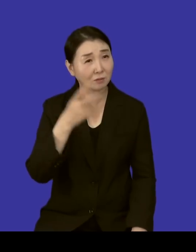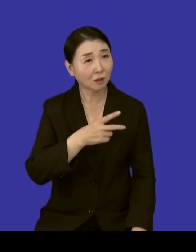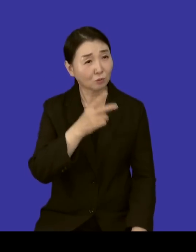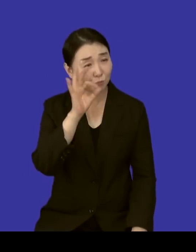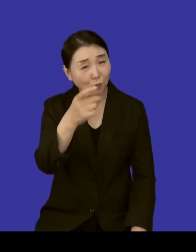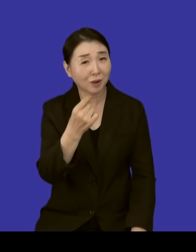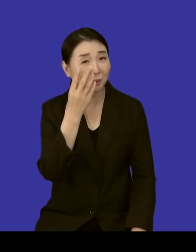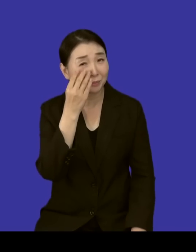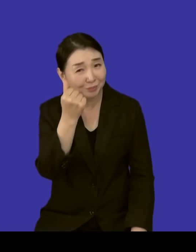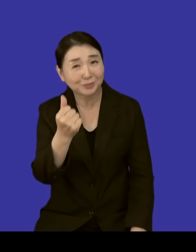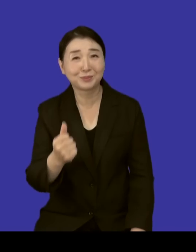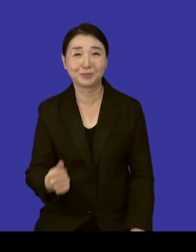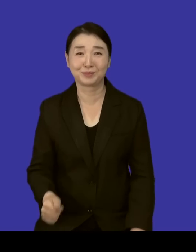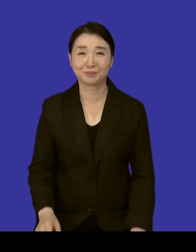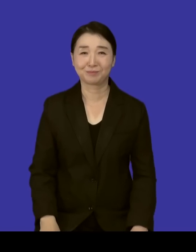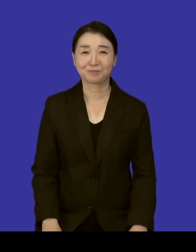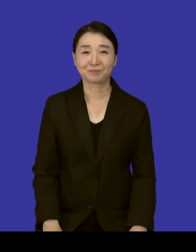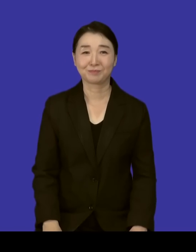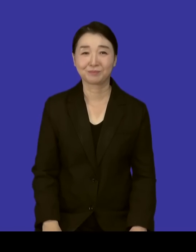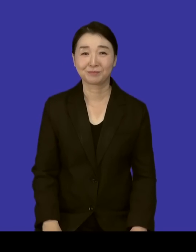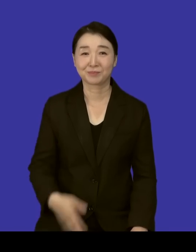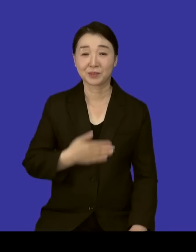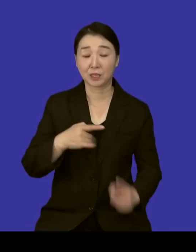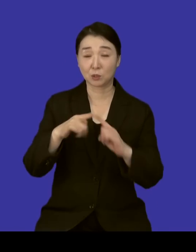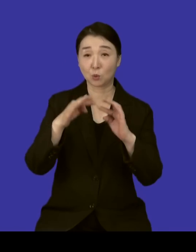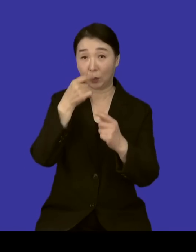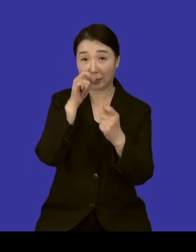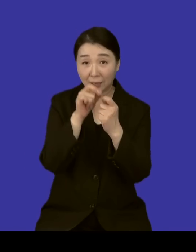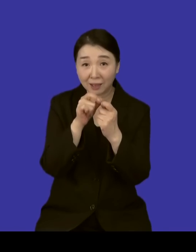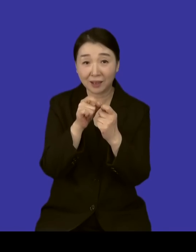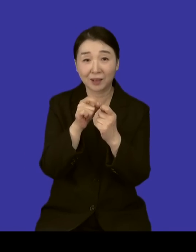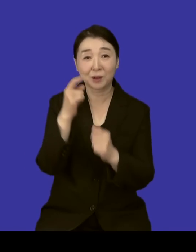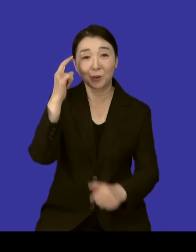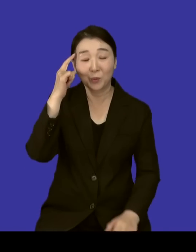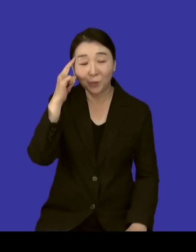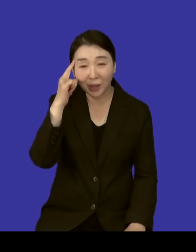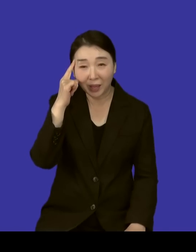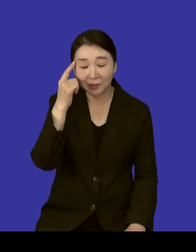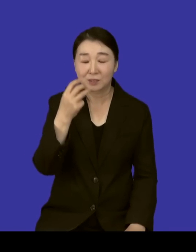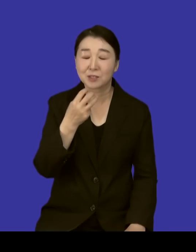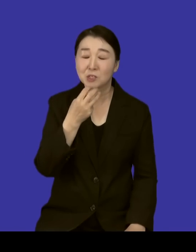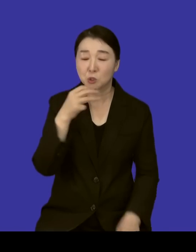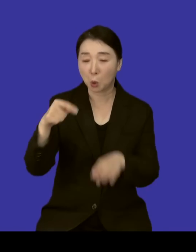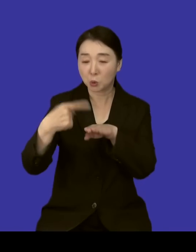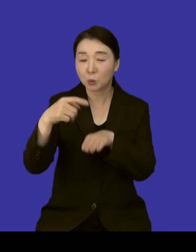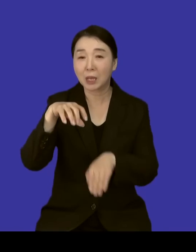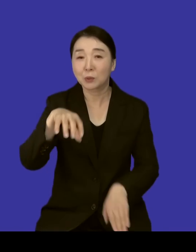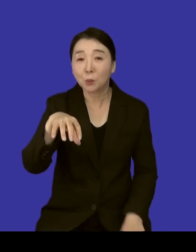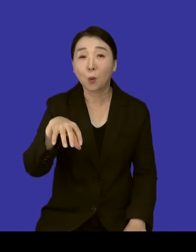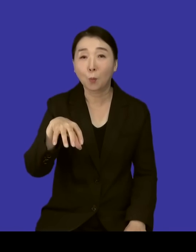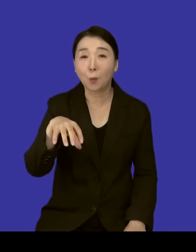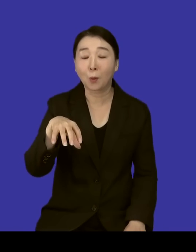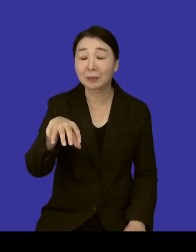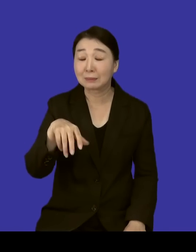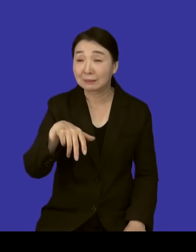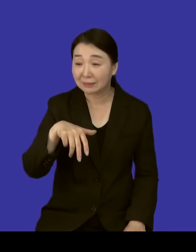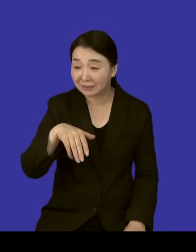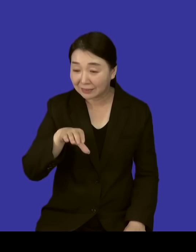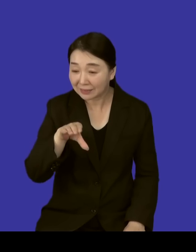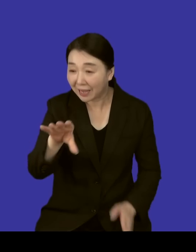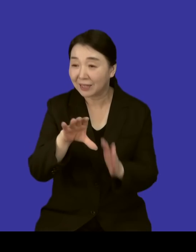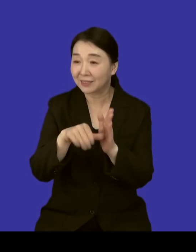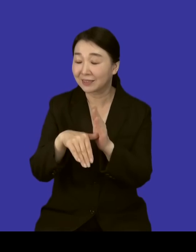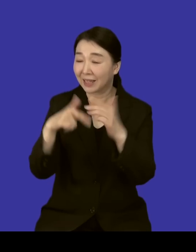저는 많이 뵌 것 같고. 친근해요. 친근하죠. 네네. 네. 저는 교회가 제일 친근해요. 그죠. 네, 서울 톨게이트 나오면 항상 집에서 가요. 그러면 우리가 지방 그렇지. 갔다 올 때